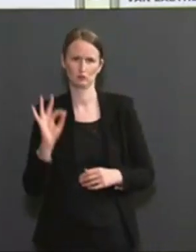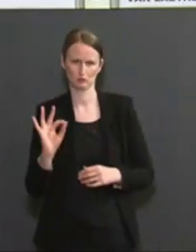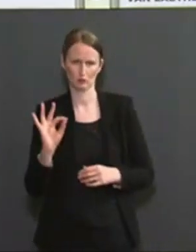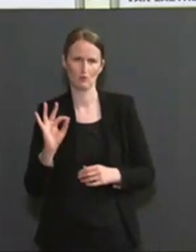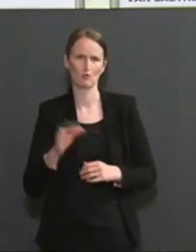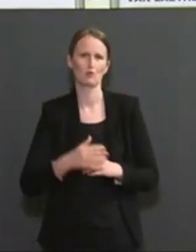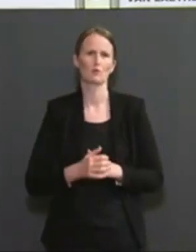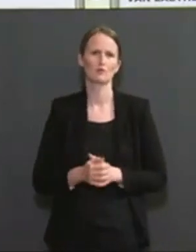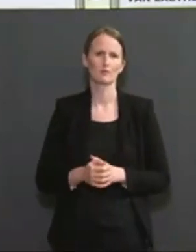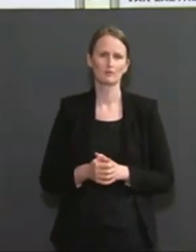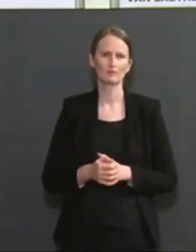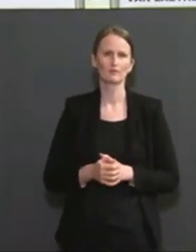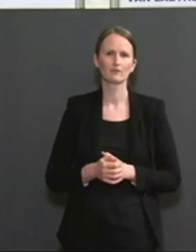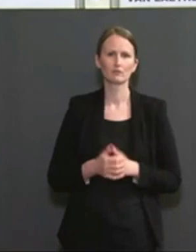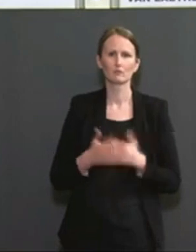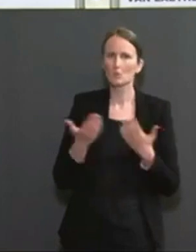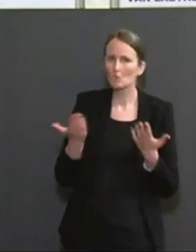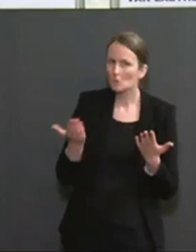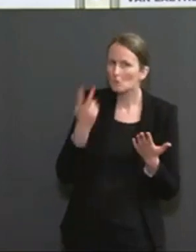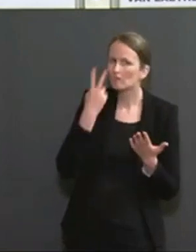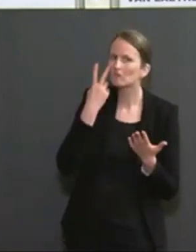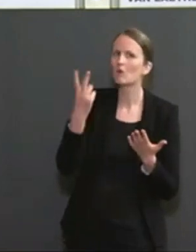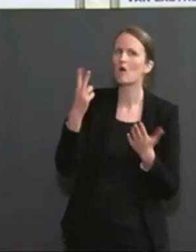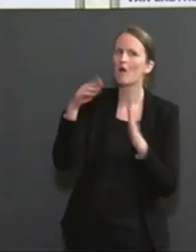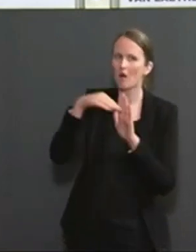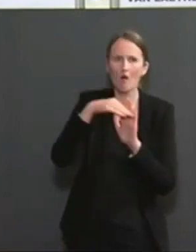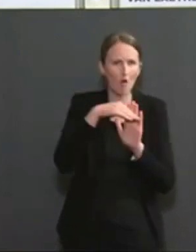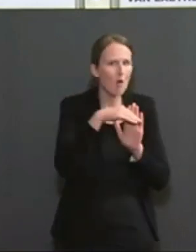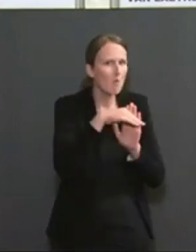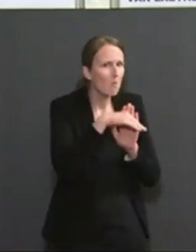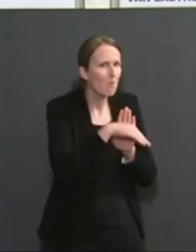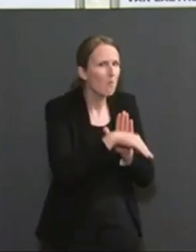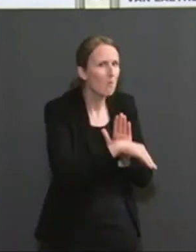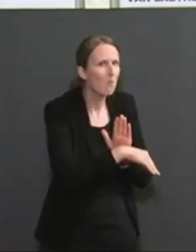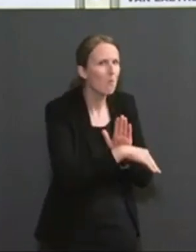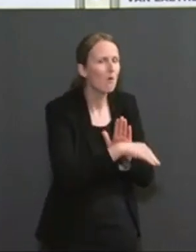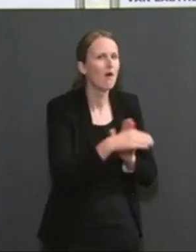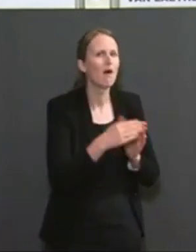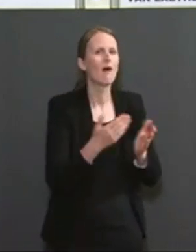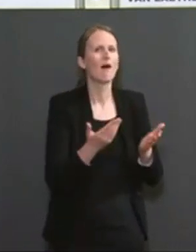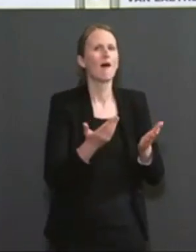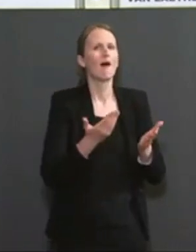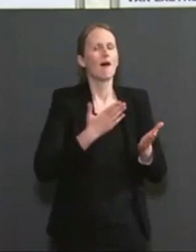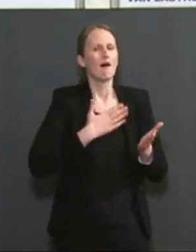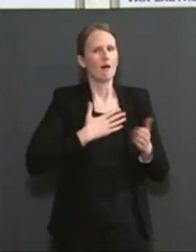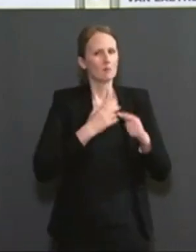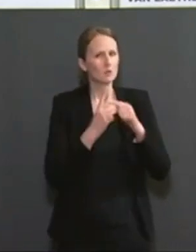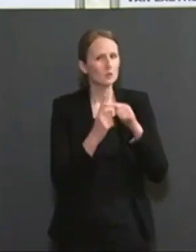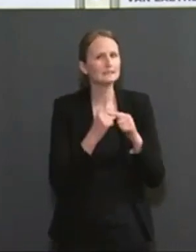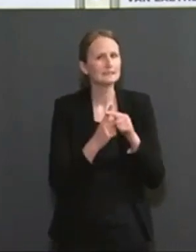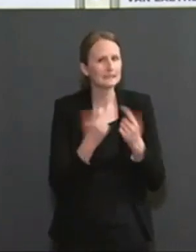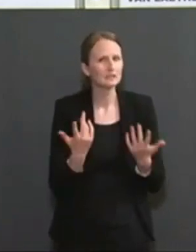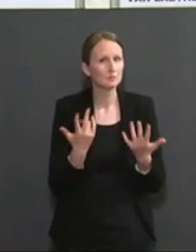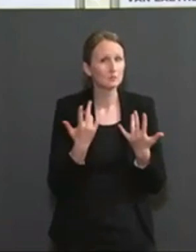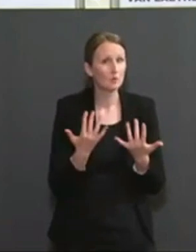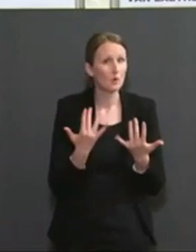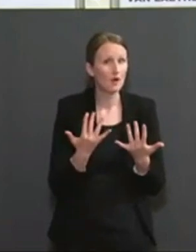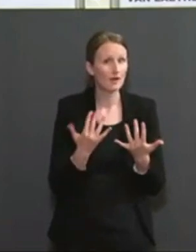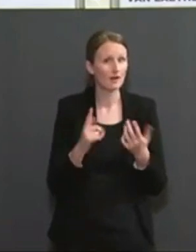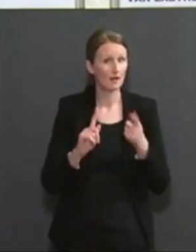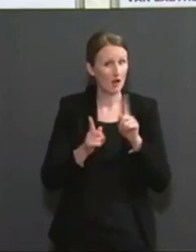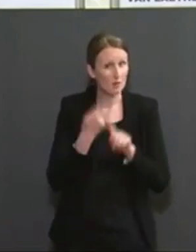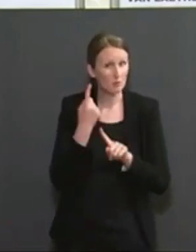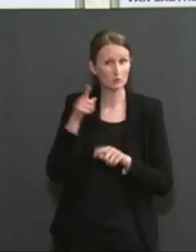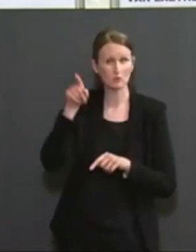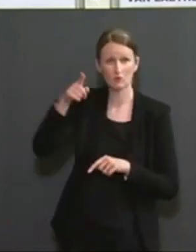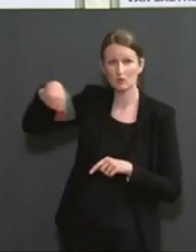chiffres tendent à s'améliorer plus rapidement, ce qui est une bonne nouvelle, effectivement, puisque c'est un des points névralgiques, c'est l'embouteillage du